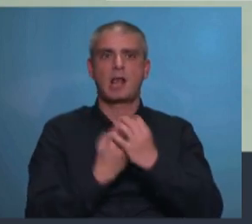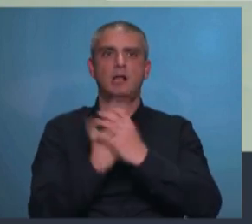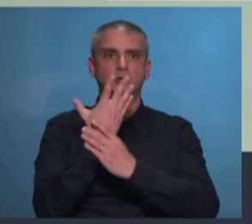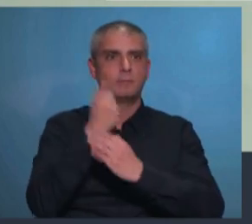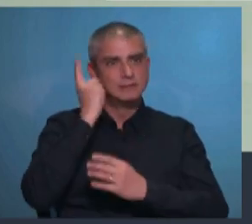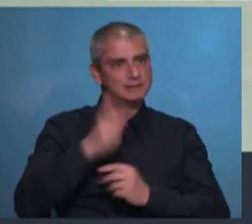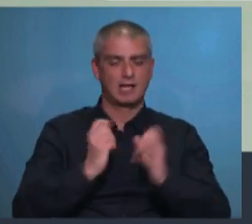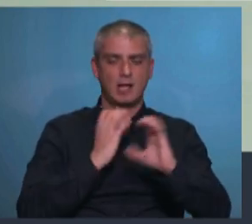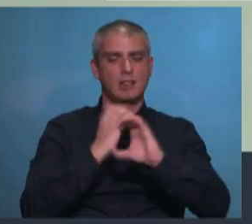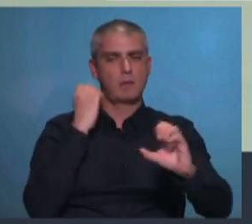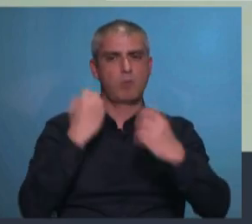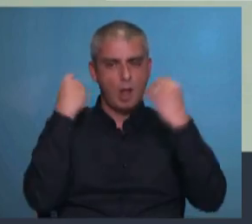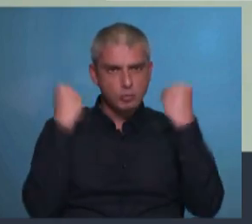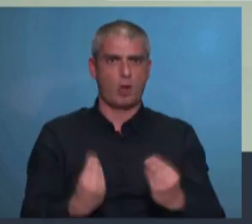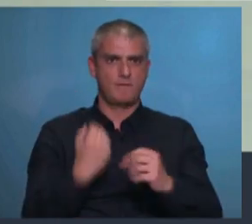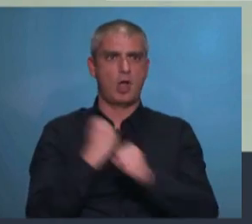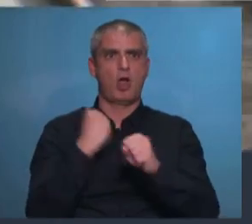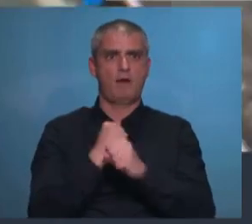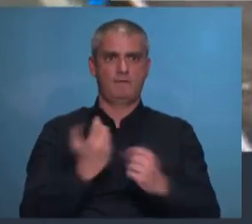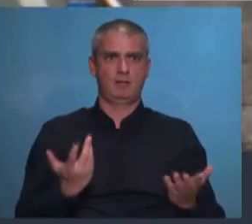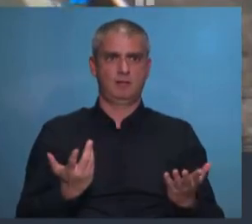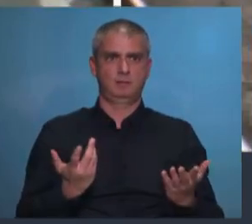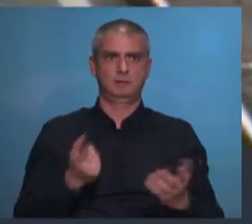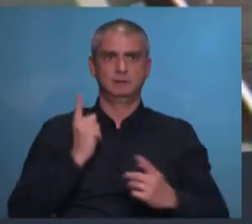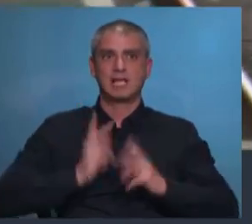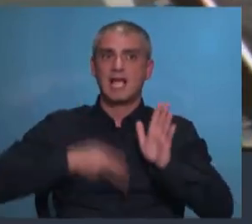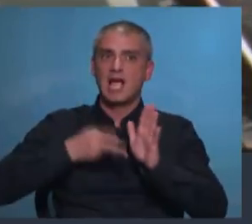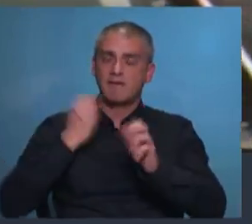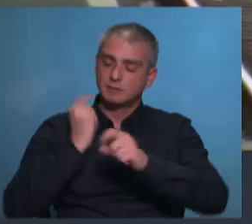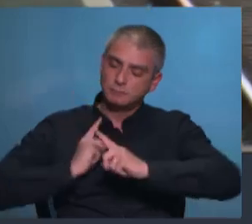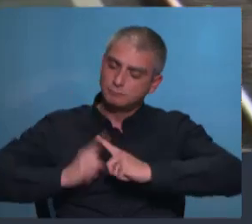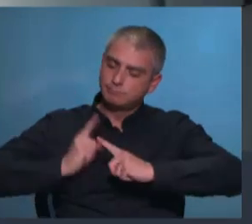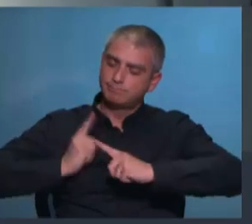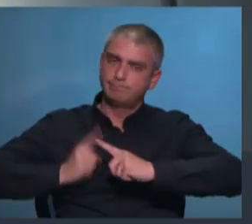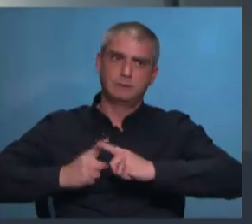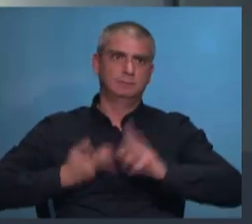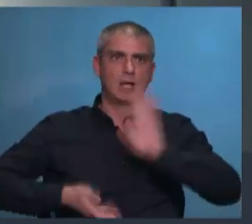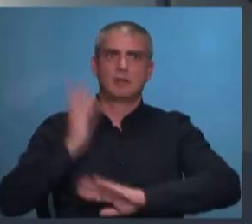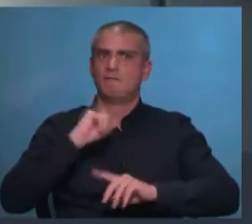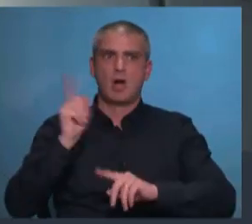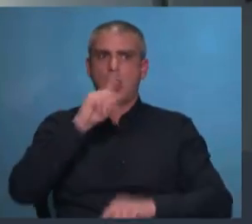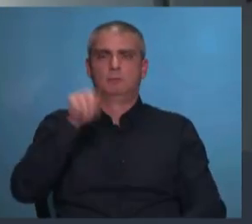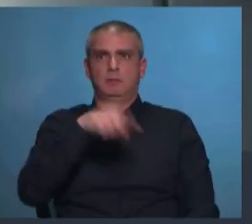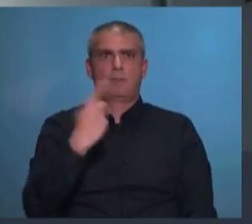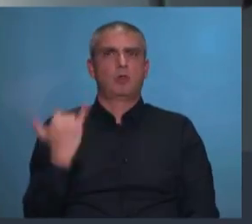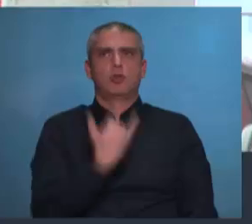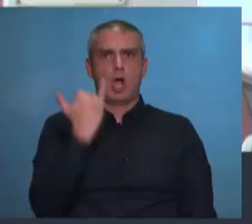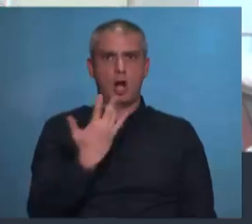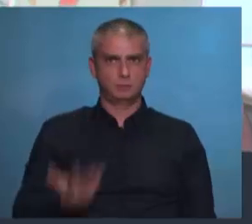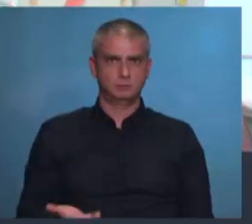תחבורה ציבורית עובדת ויעילה. חייבת רכבות שמגיעות בזמן ויוצאות בזמן ולא מתבטלות חדשות